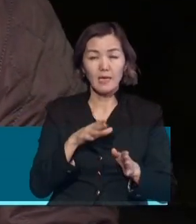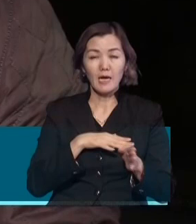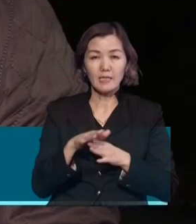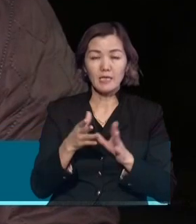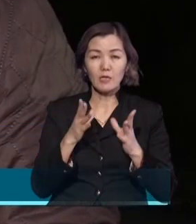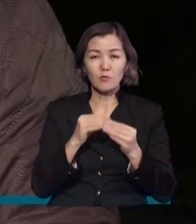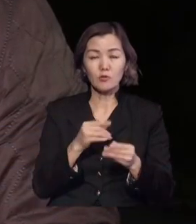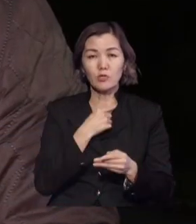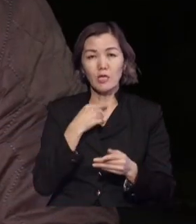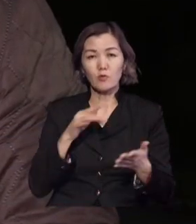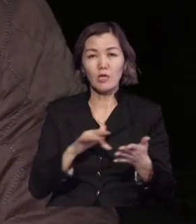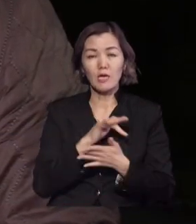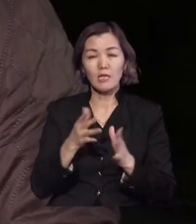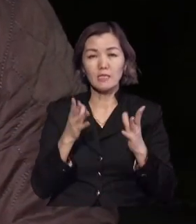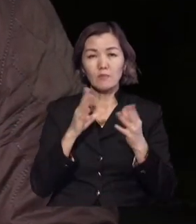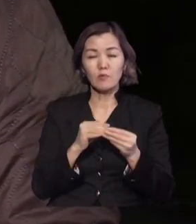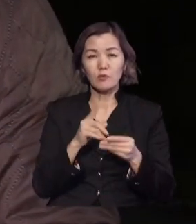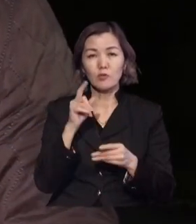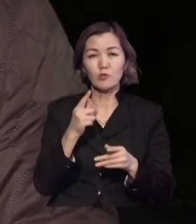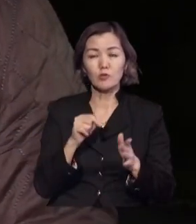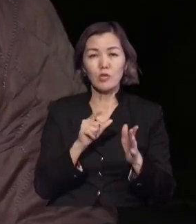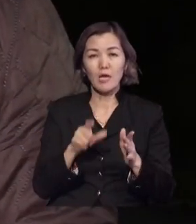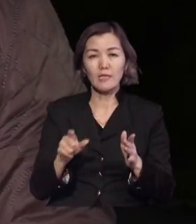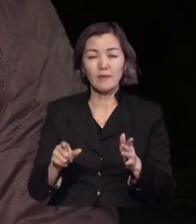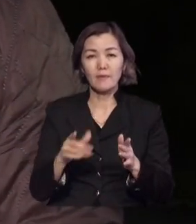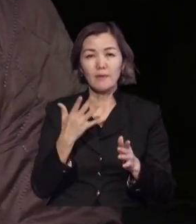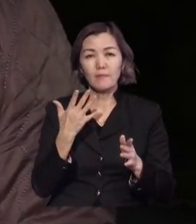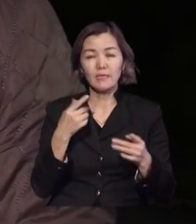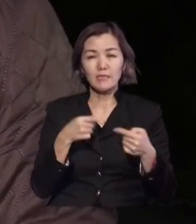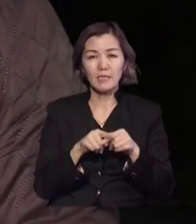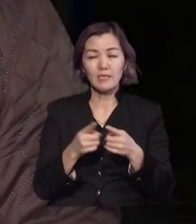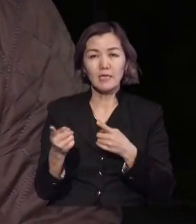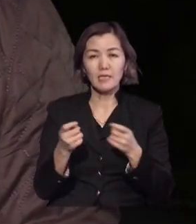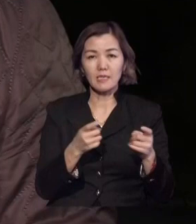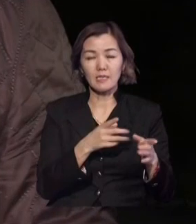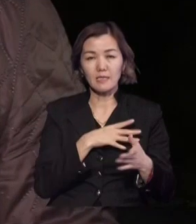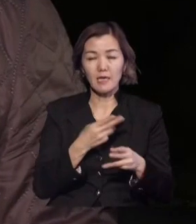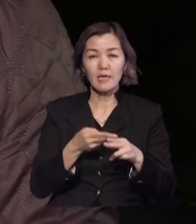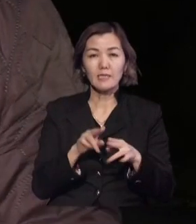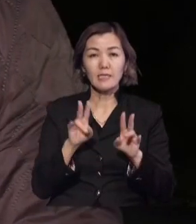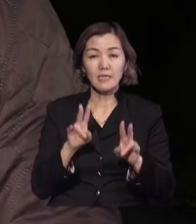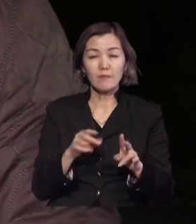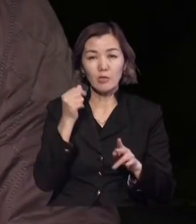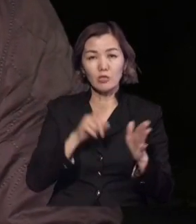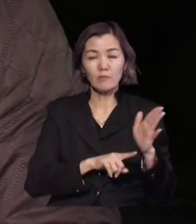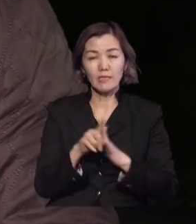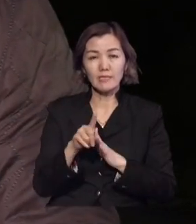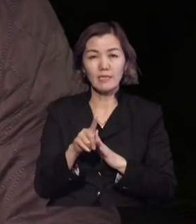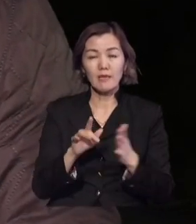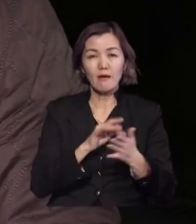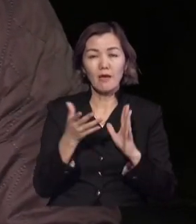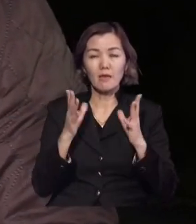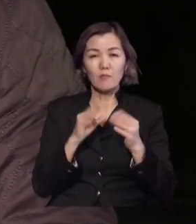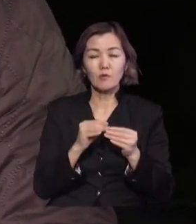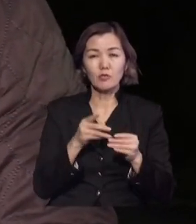үшін Талдықорған қаласы бойынша 100 адам, 5 техника жұмылдырылды. Дегенмен де жыл басынан бері қала